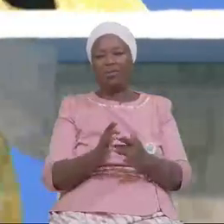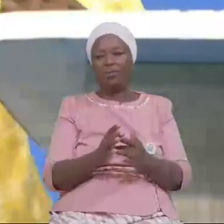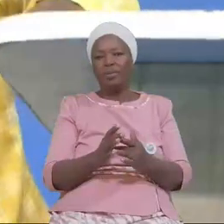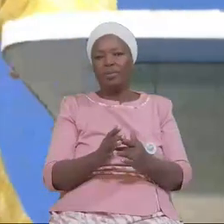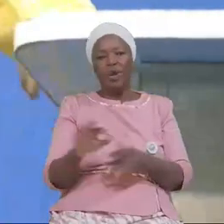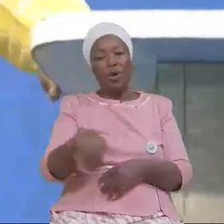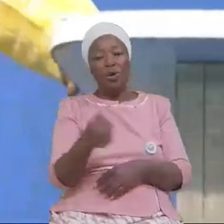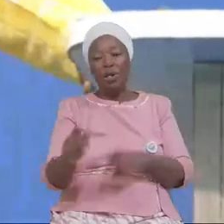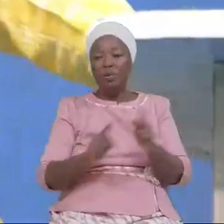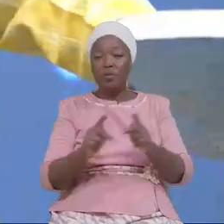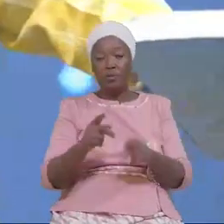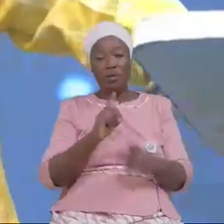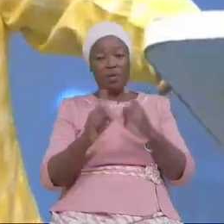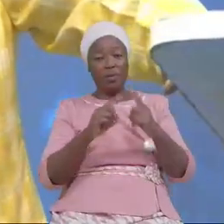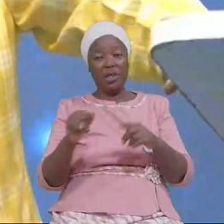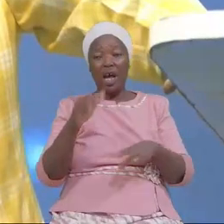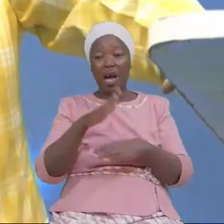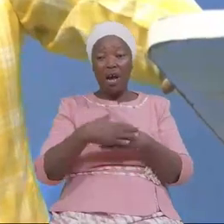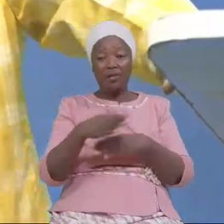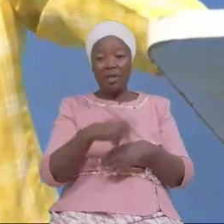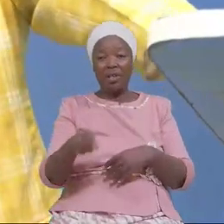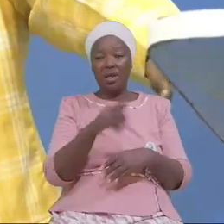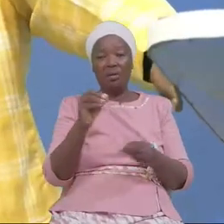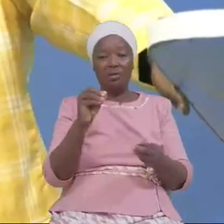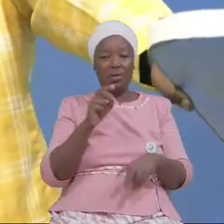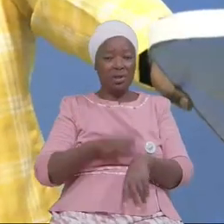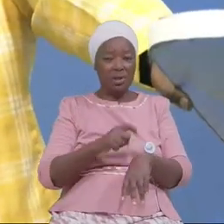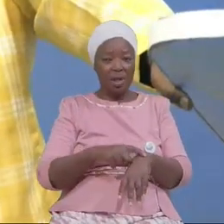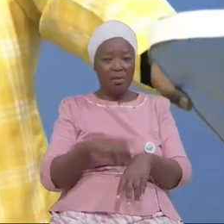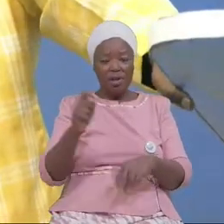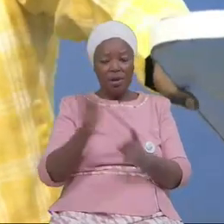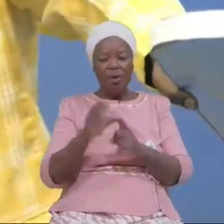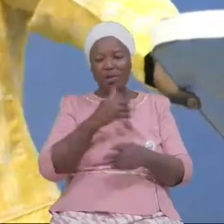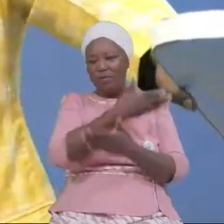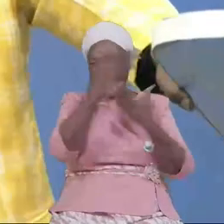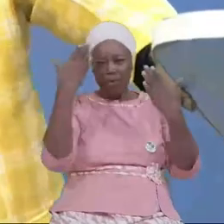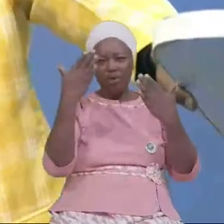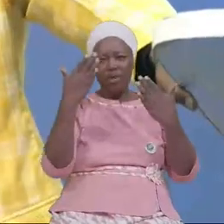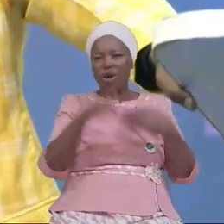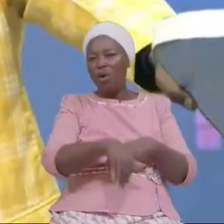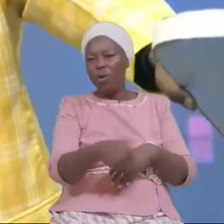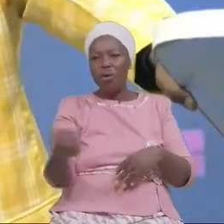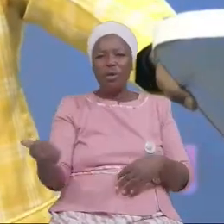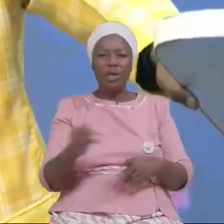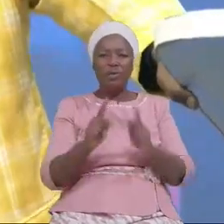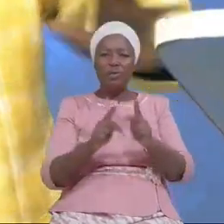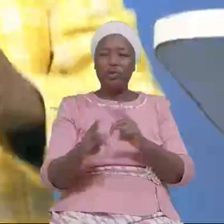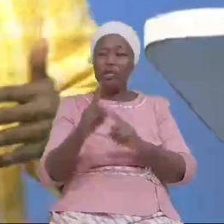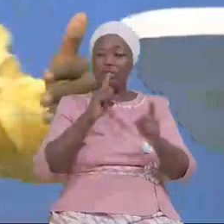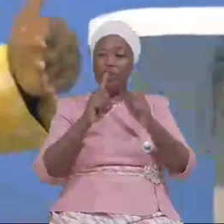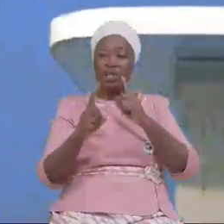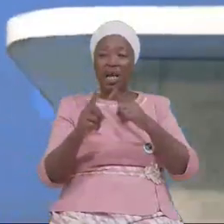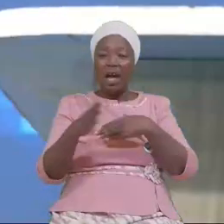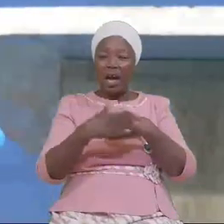D'aucuns parlent après leur temps, ces paroles sont oubliées. Certains parlent